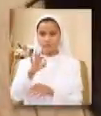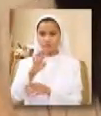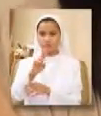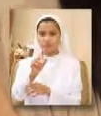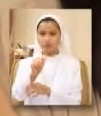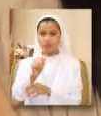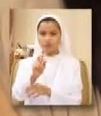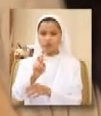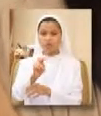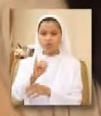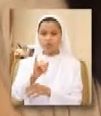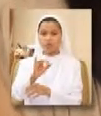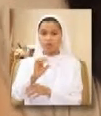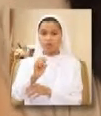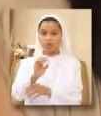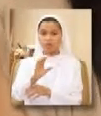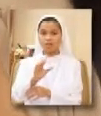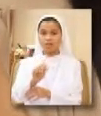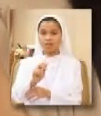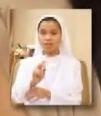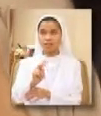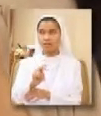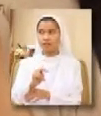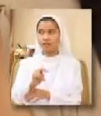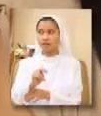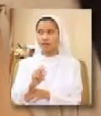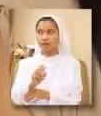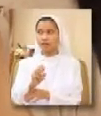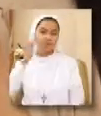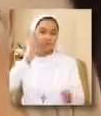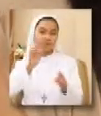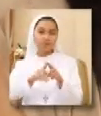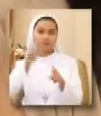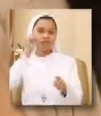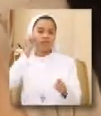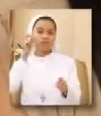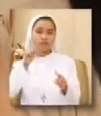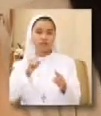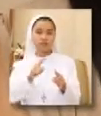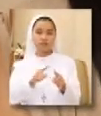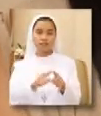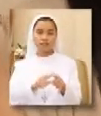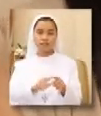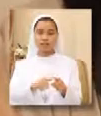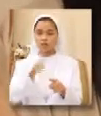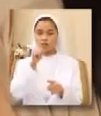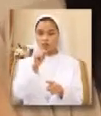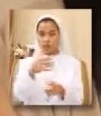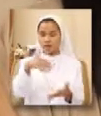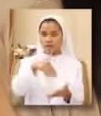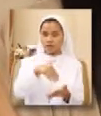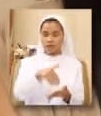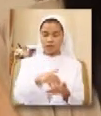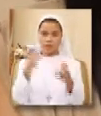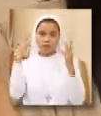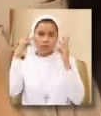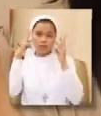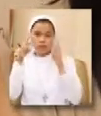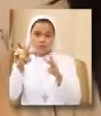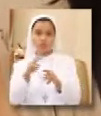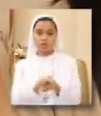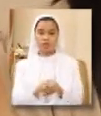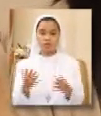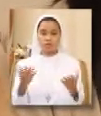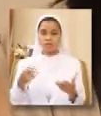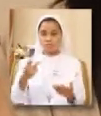the Poor. Mga tugang saro na naman na edisyon ang sa inyong nadalan digdi po sa tuyang TV program na ini. Sa liwat, iba na